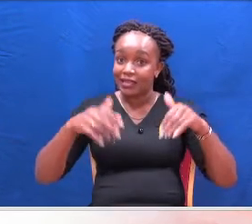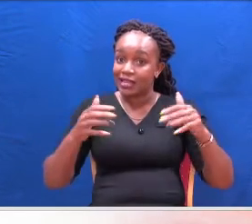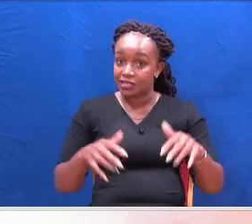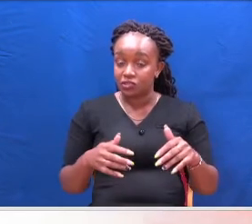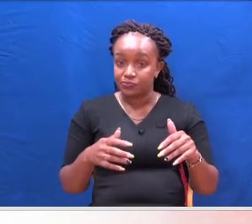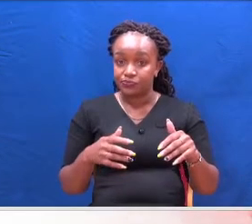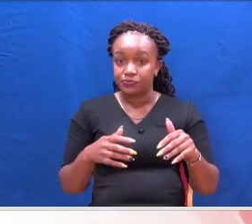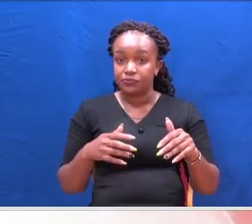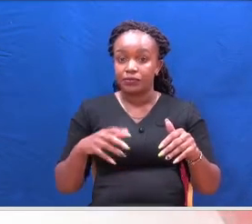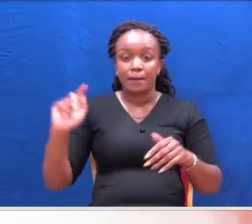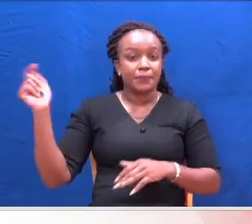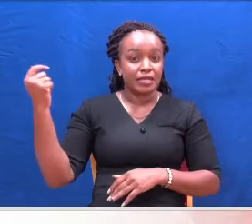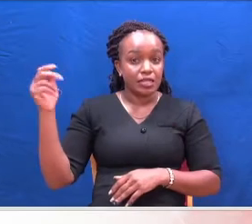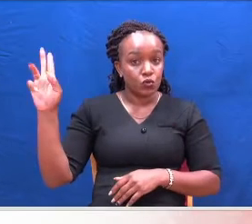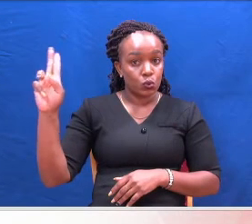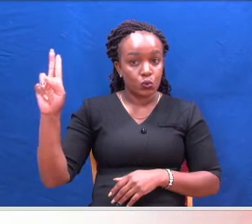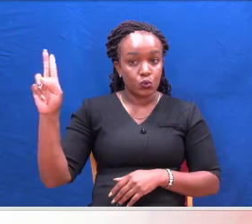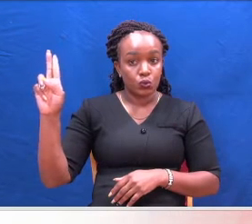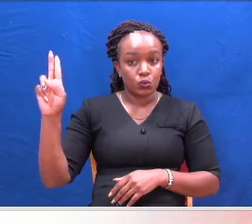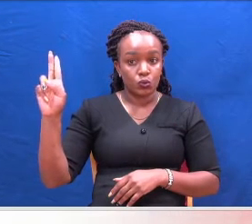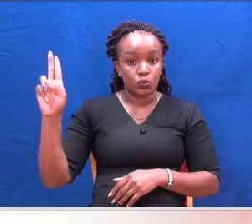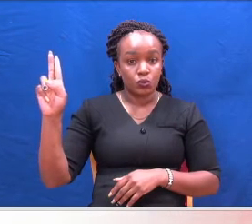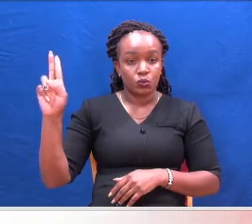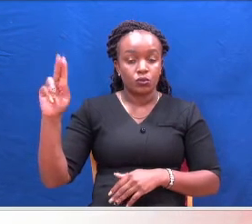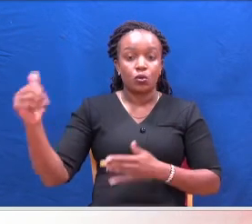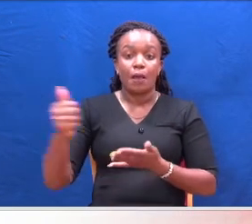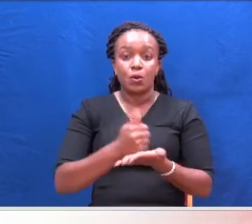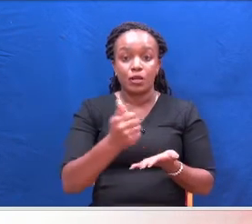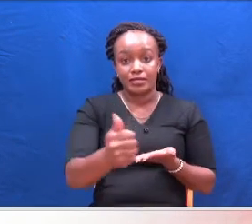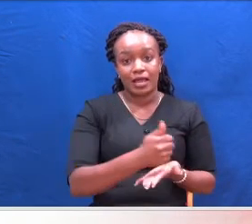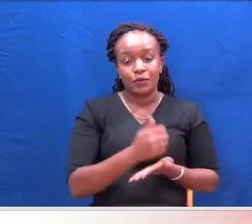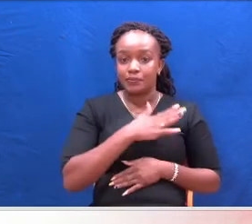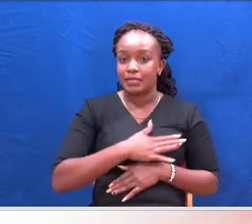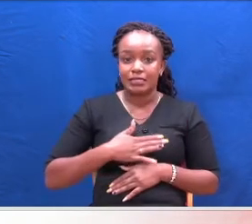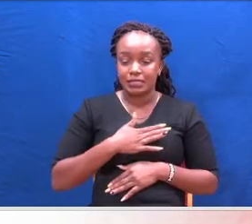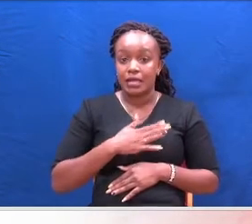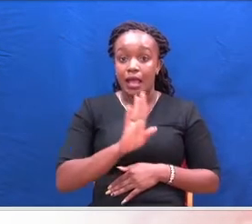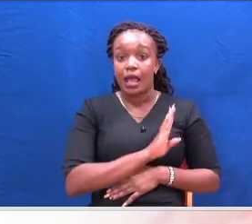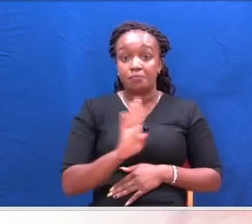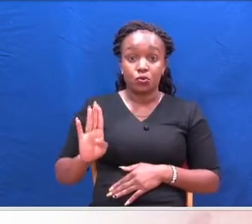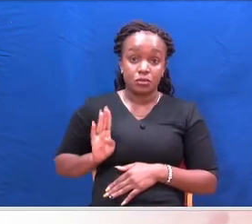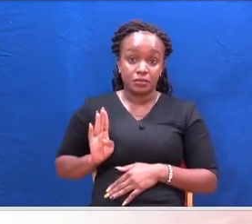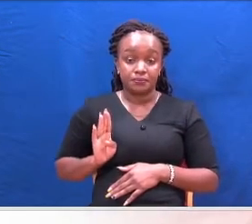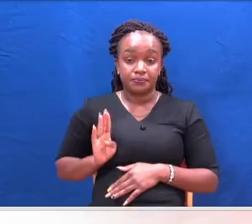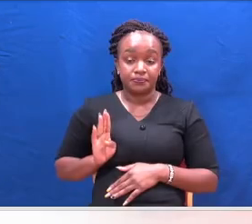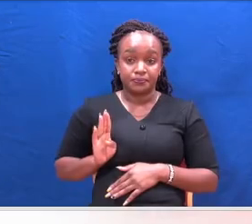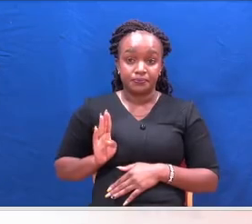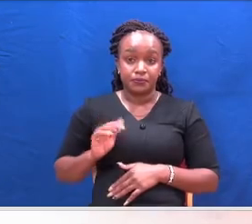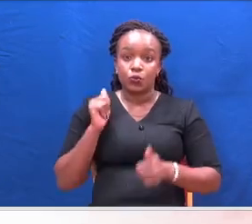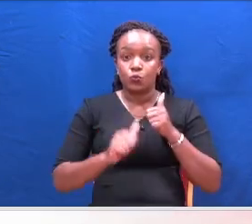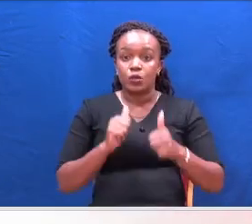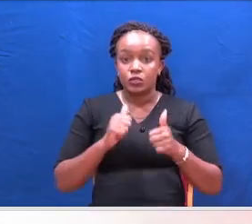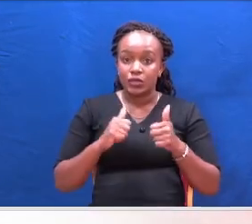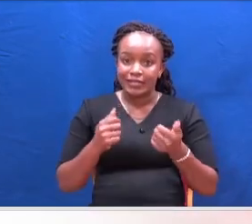His Excellency the President to appoint a board of management from Nzoia Sugar Company.